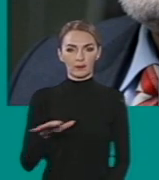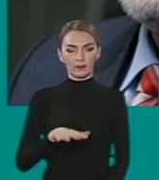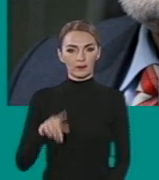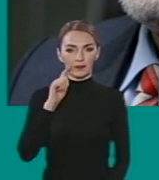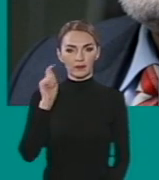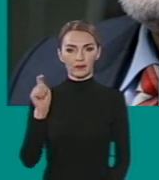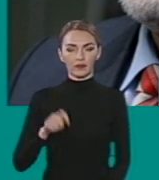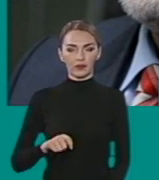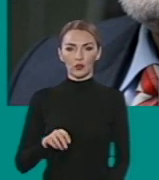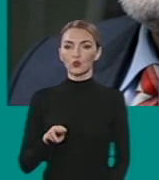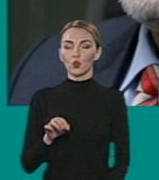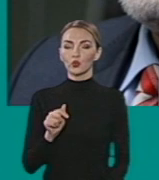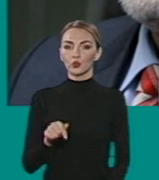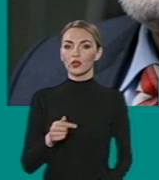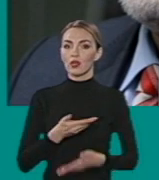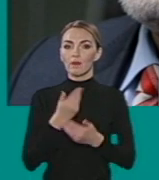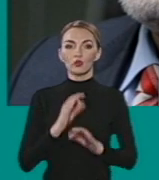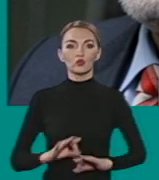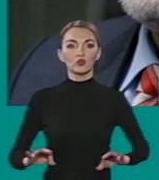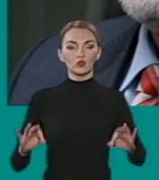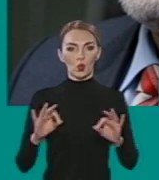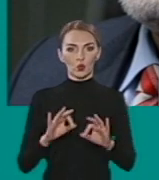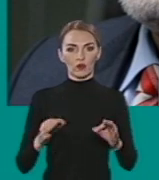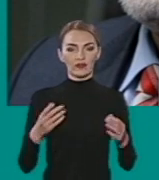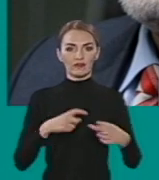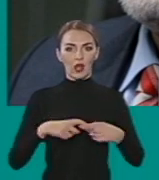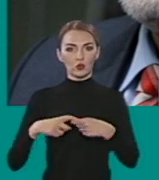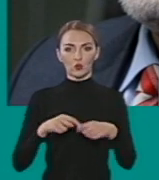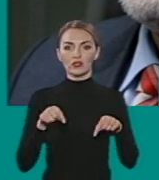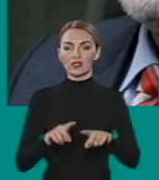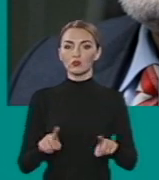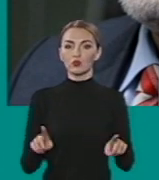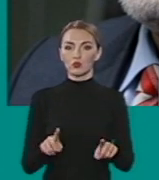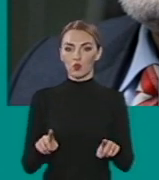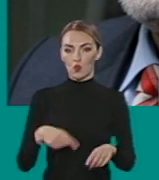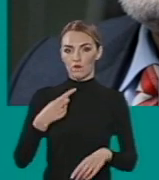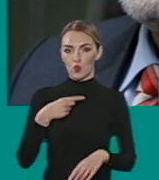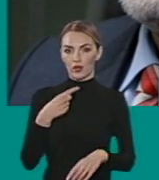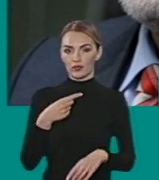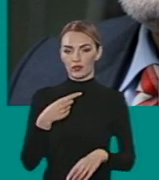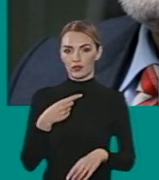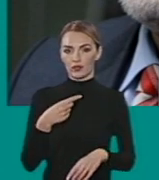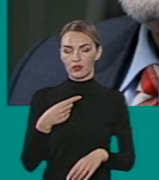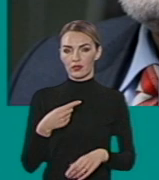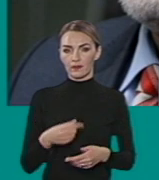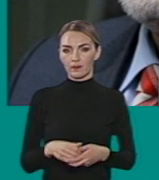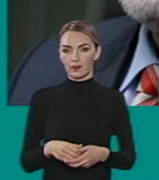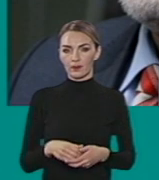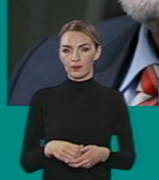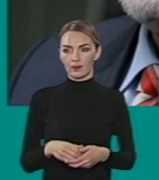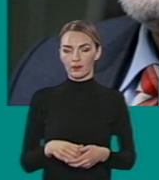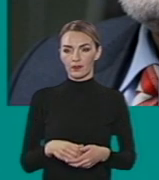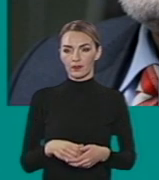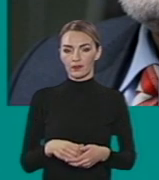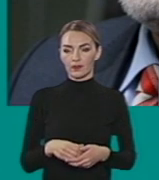України, то тут немає жодного взаємозв'язку з тим, що говорять деякі, мовляв, що це є підготовка